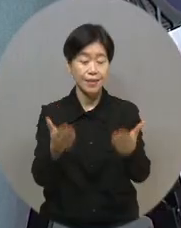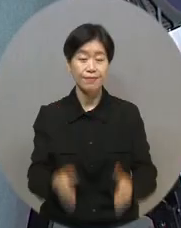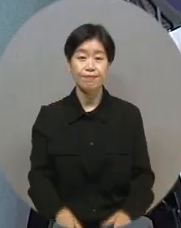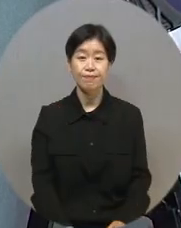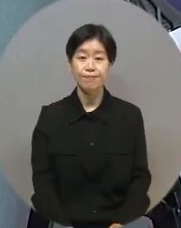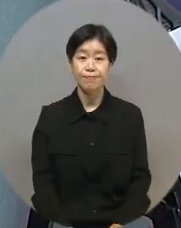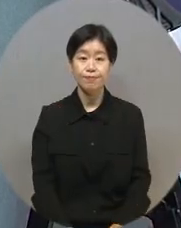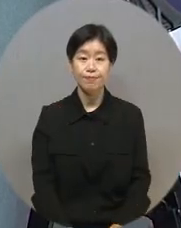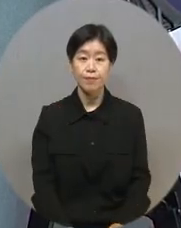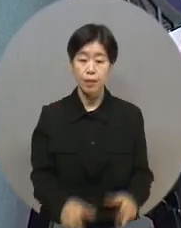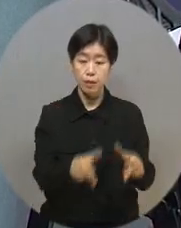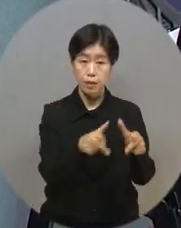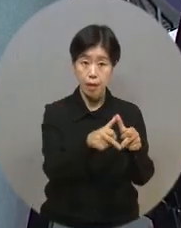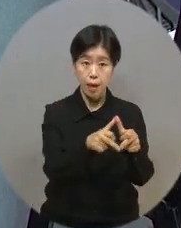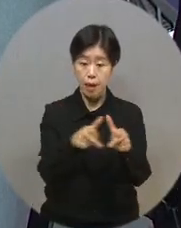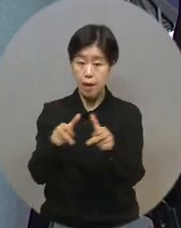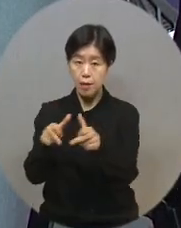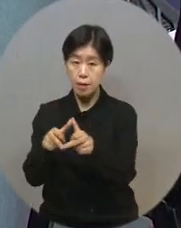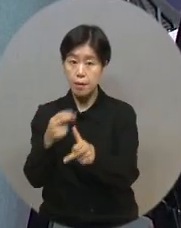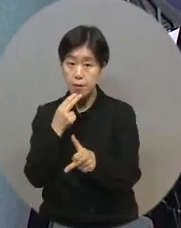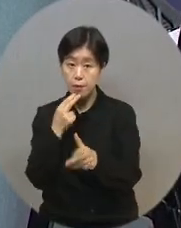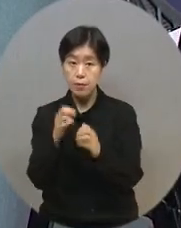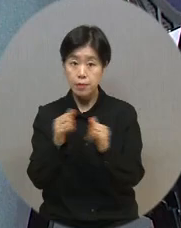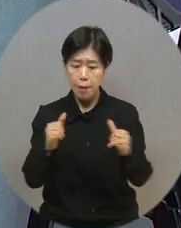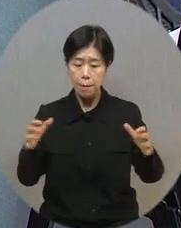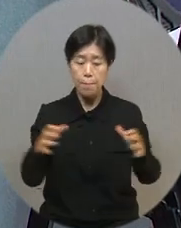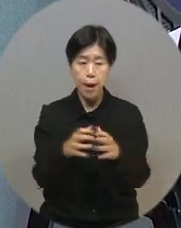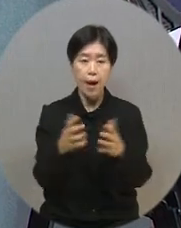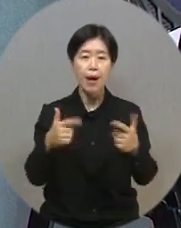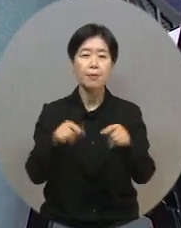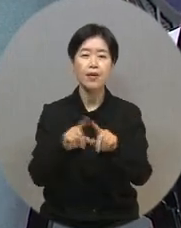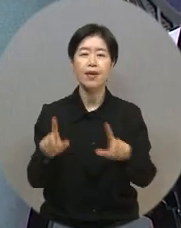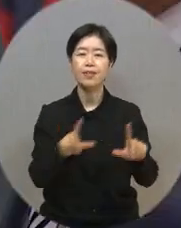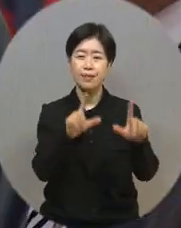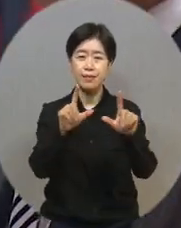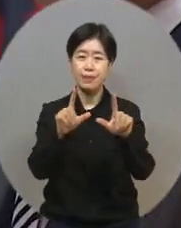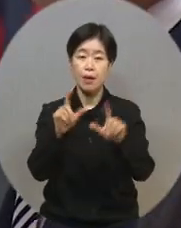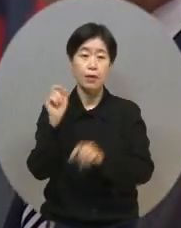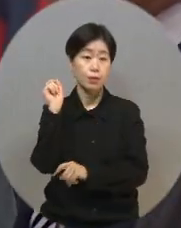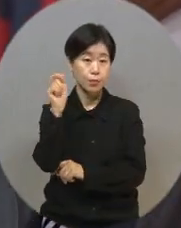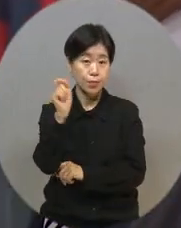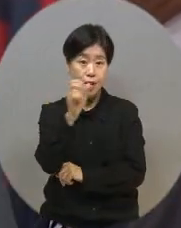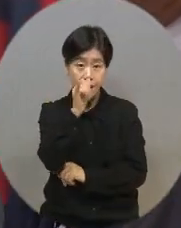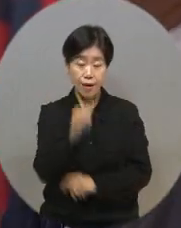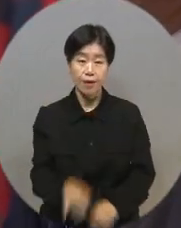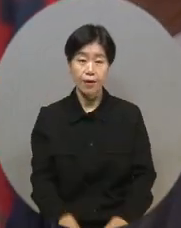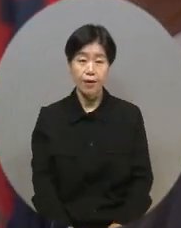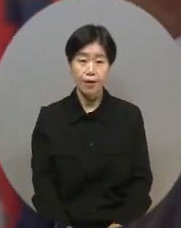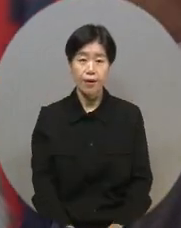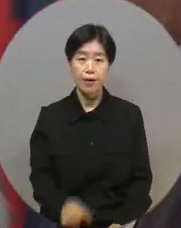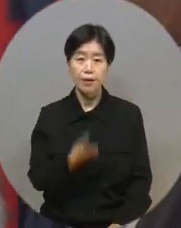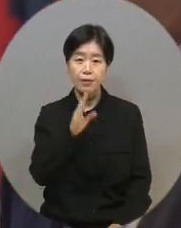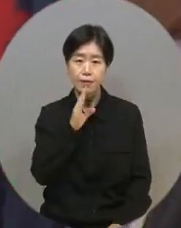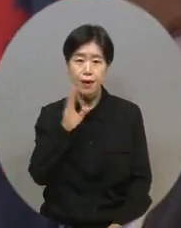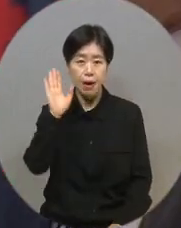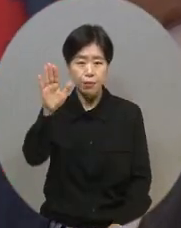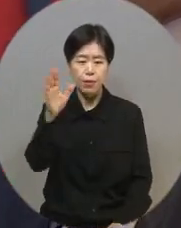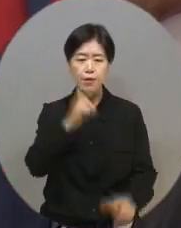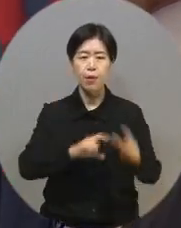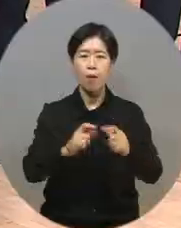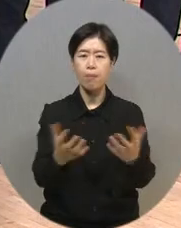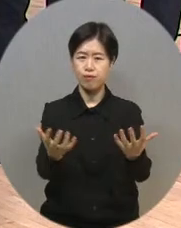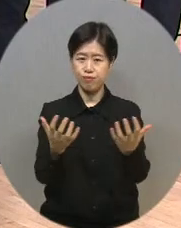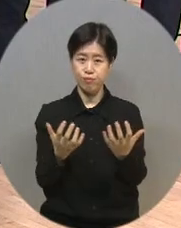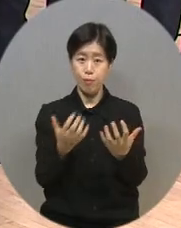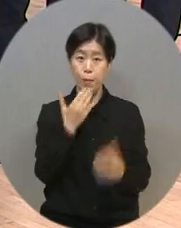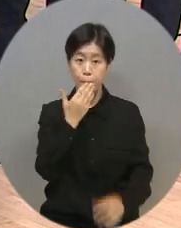하겠습니다. 장애인과 비장애인이 어울리는 생활스포츠, 한궁이 개인과 지역사회의 관심으로 더 큰 참여를 불러